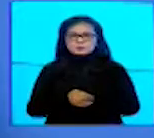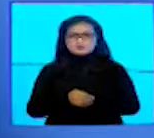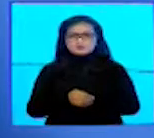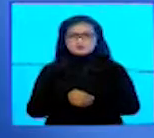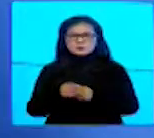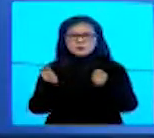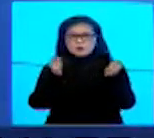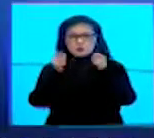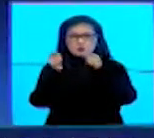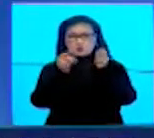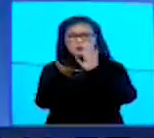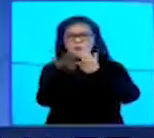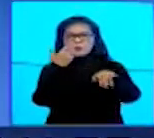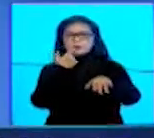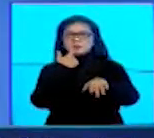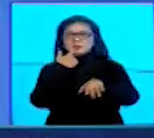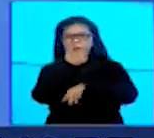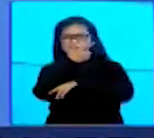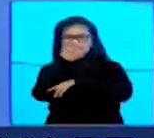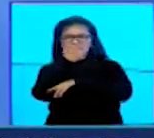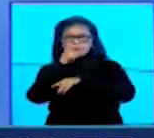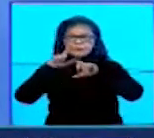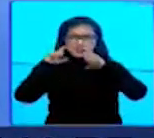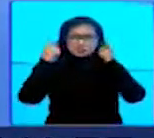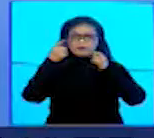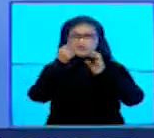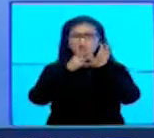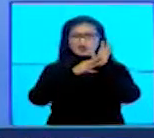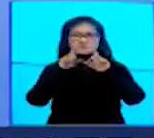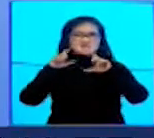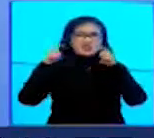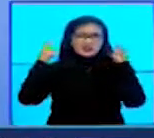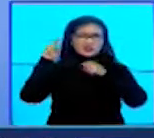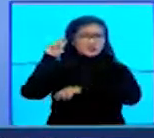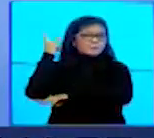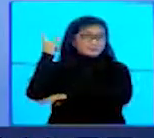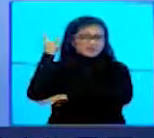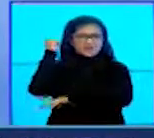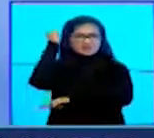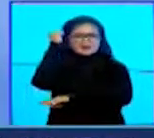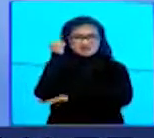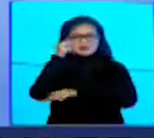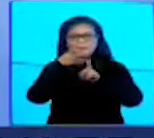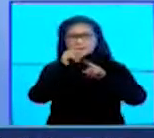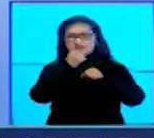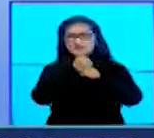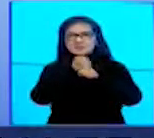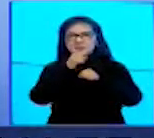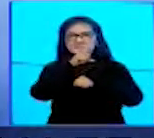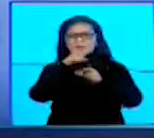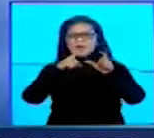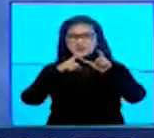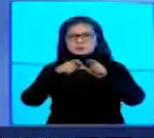Dalam rekonstruksi penembakan di kafe RM Cengkareng Senin kemarin, tersangka Brigadir CS memperagakan